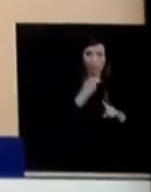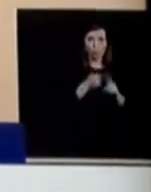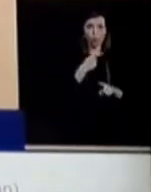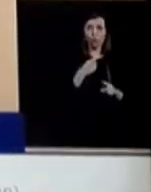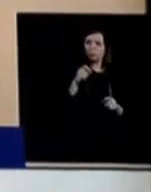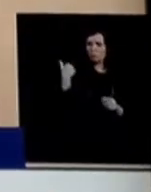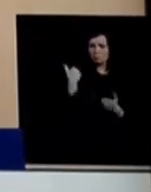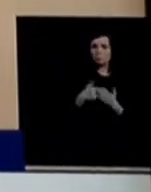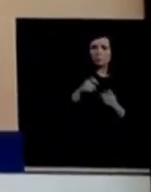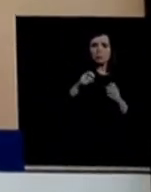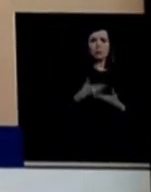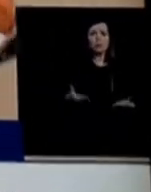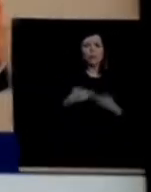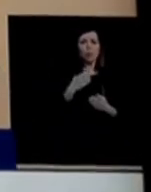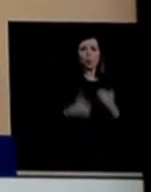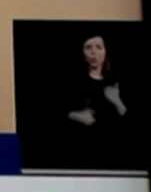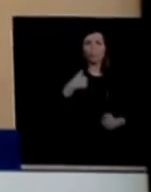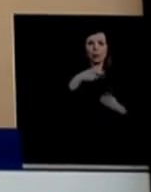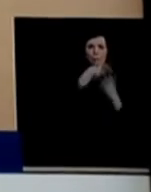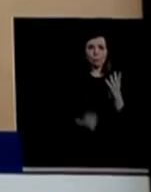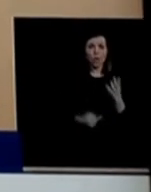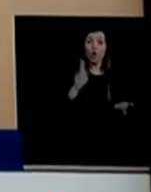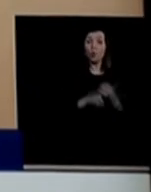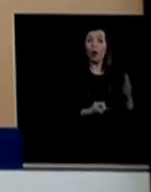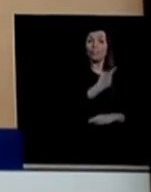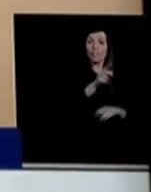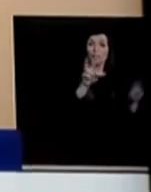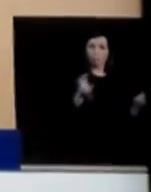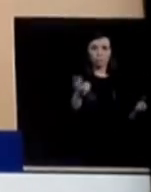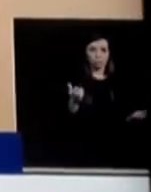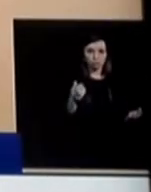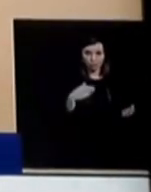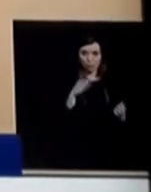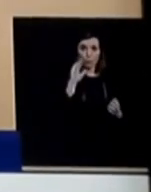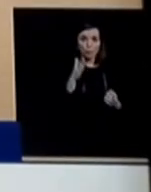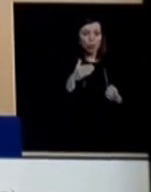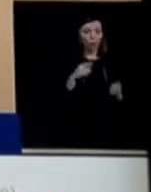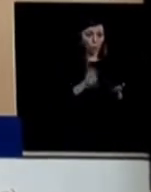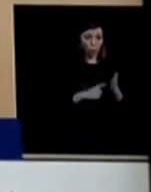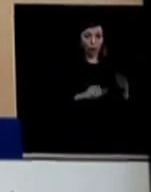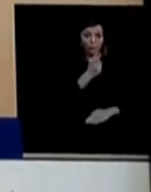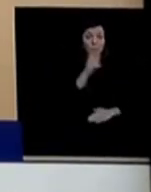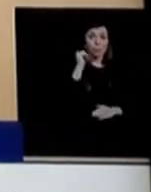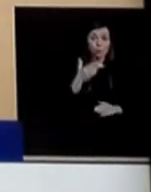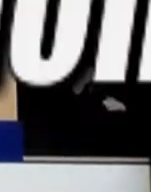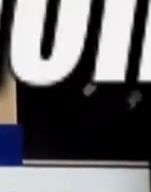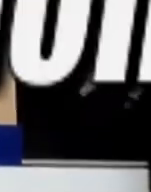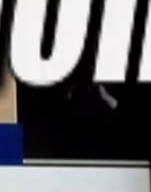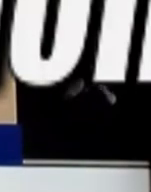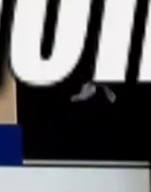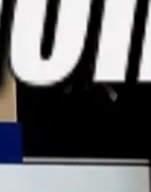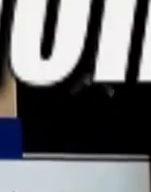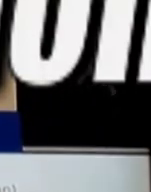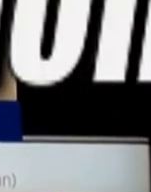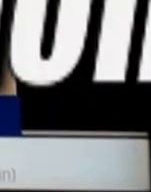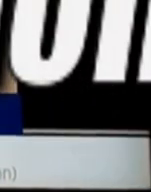situations de handicap. On a que quand on a le droit à vie, on va arrêter de demander aux gens de refaire des visites médicales, des certificats, pour bien